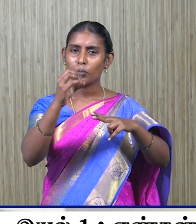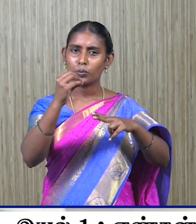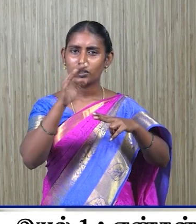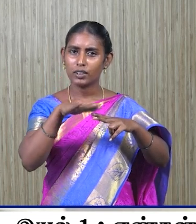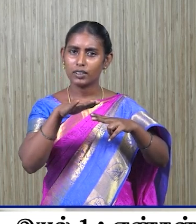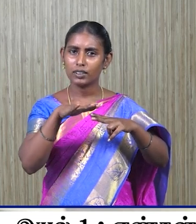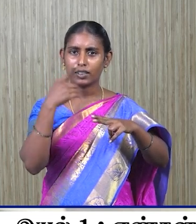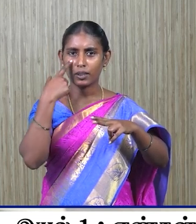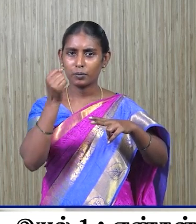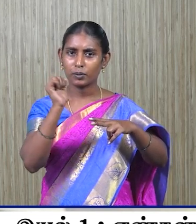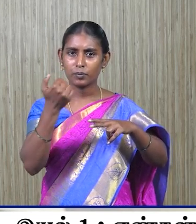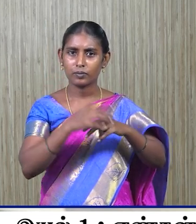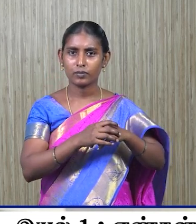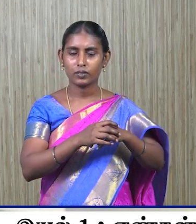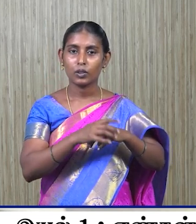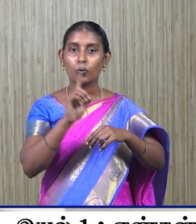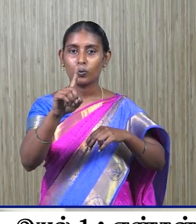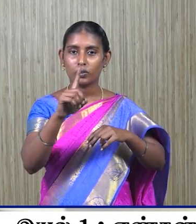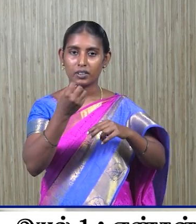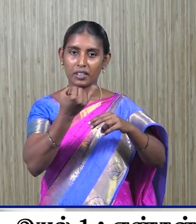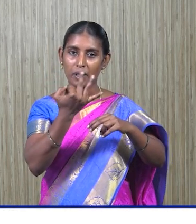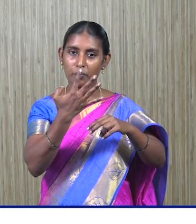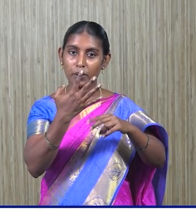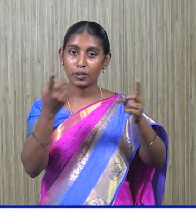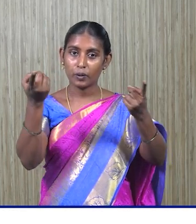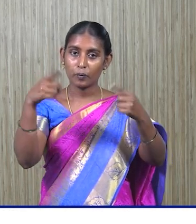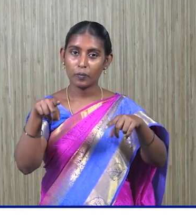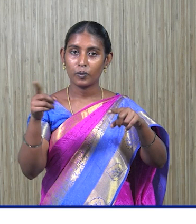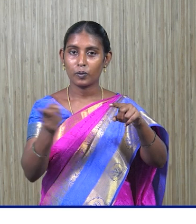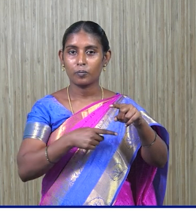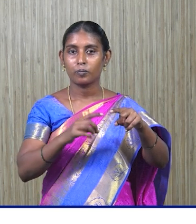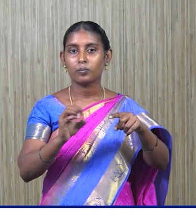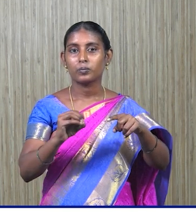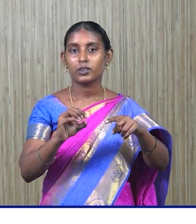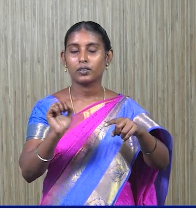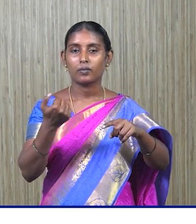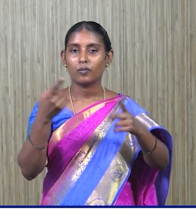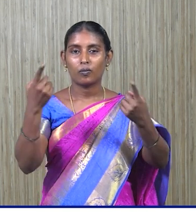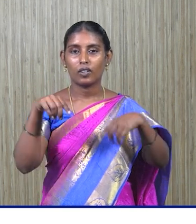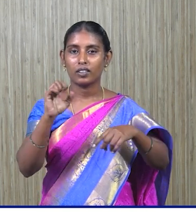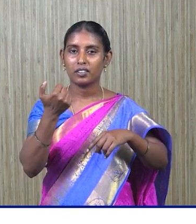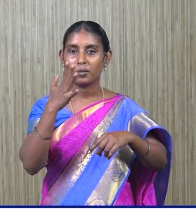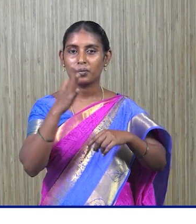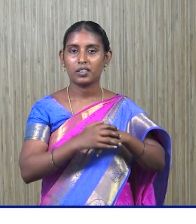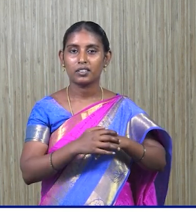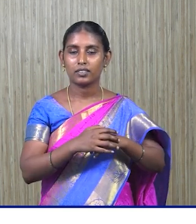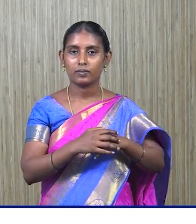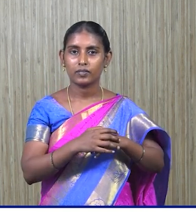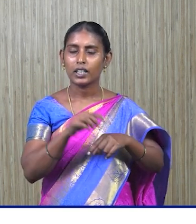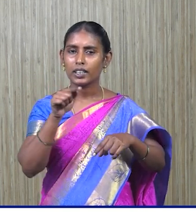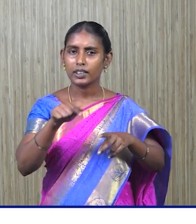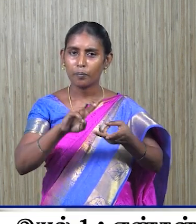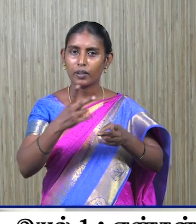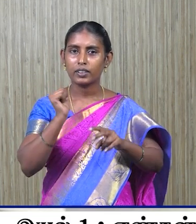கண்டுபிடிக்க முடியுமா? ஒரு எண்ணை பூஜ்ஜியத்தால் வகுப்பது என்பது இன்னும் வரையறை செய்யப்படவில்லை. அதற்கான விடை இன்னும் கண்டுபிடிக்கப்படவில்லை. அதை